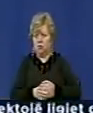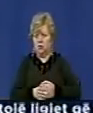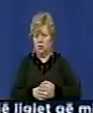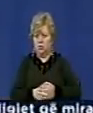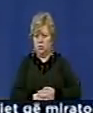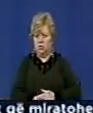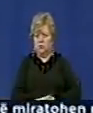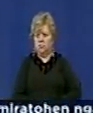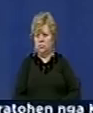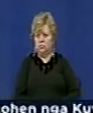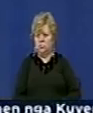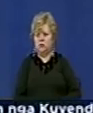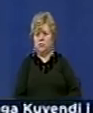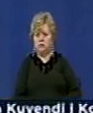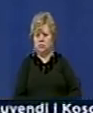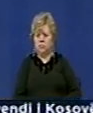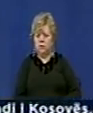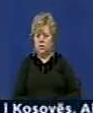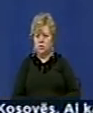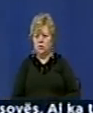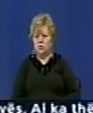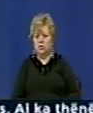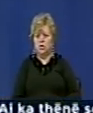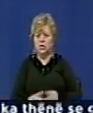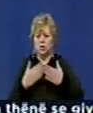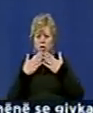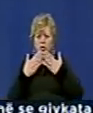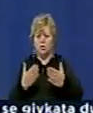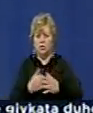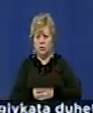shkojnë. Faleminderit, vazhdojmë nderuar